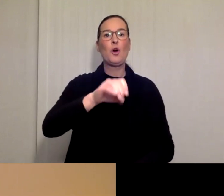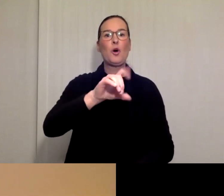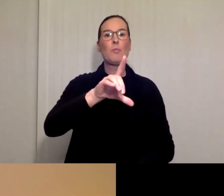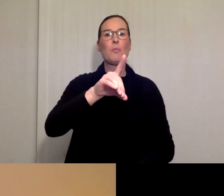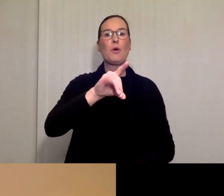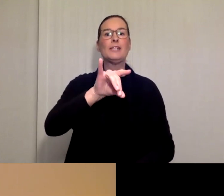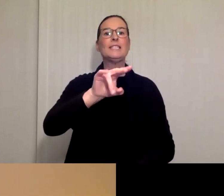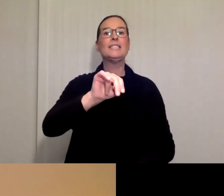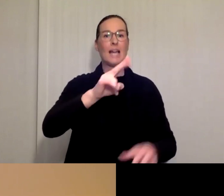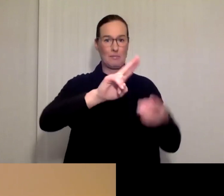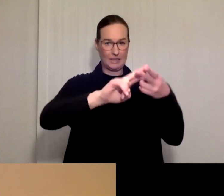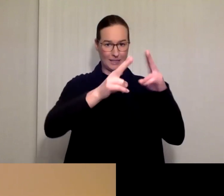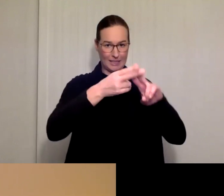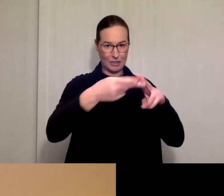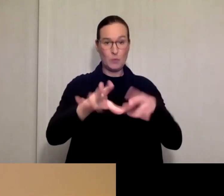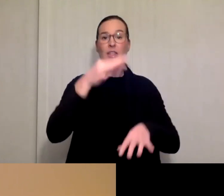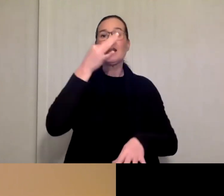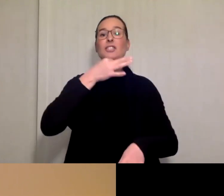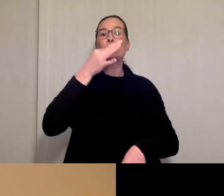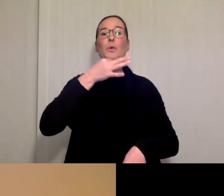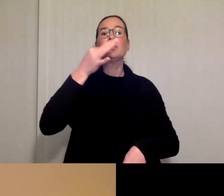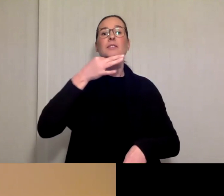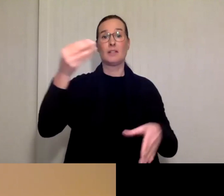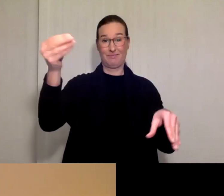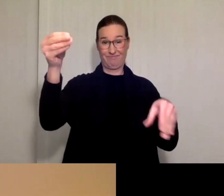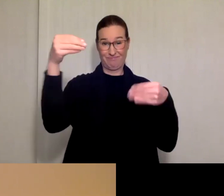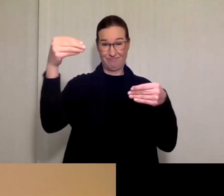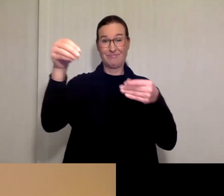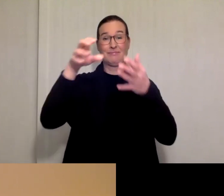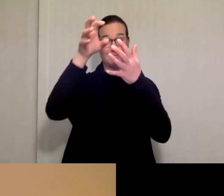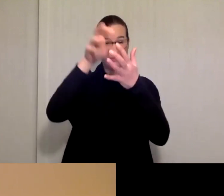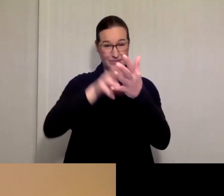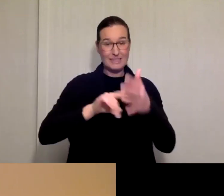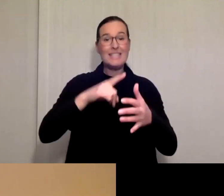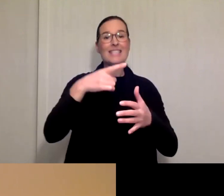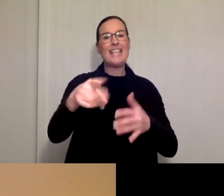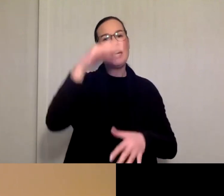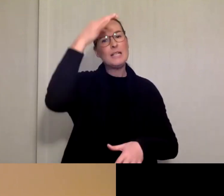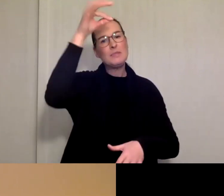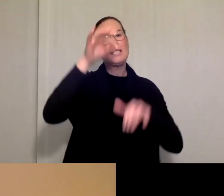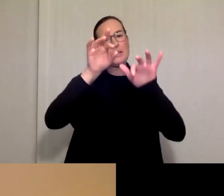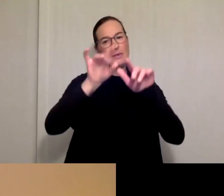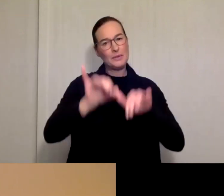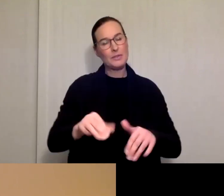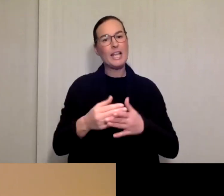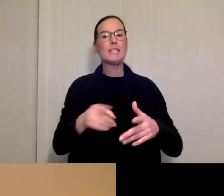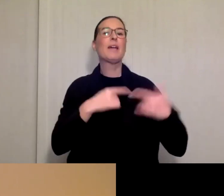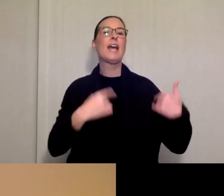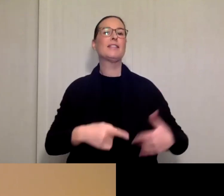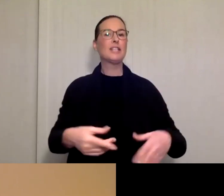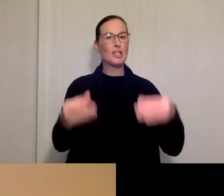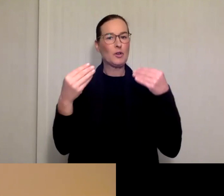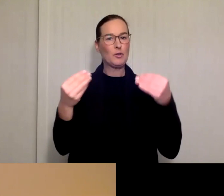jüngste Positionspapier mitverfasst hat. Von daher auf diesem Wege einfach auch mal herzlichen Glückwunsch zu dieser Arbeit bei der